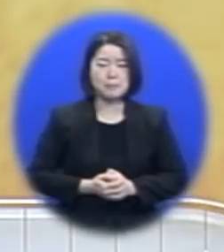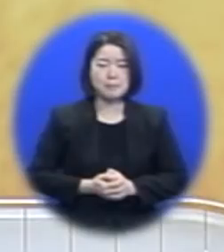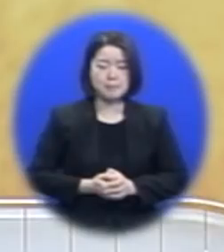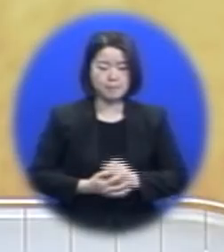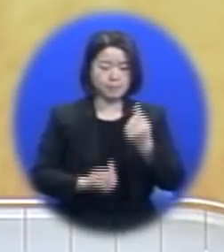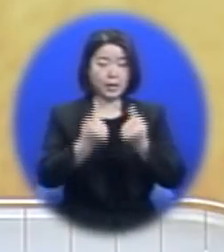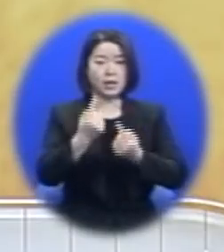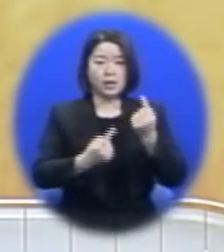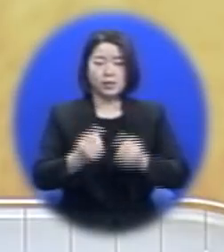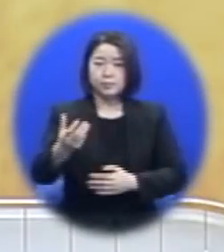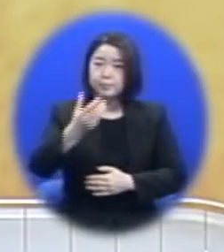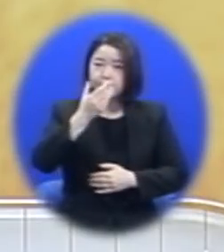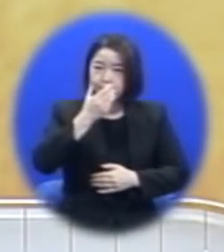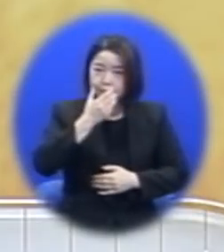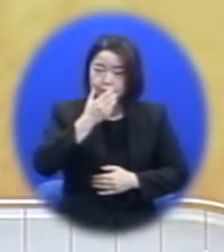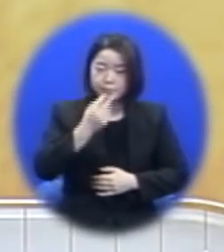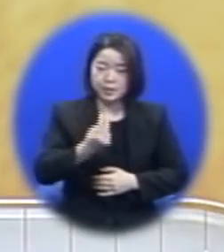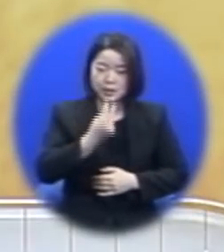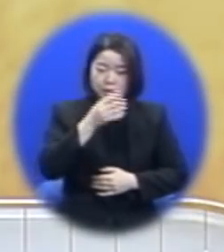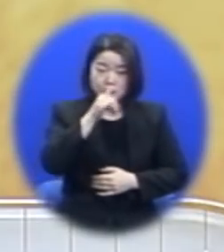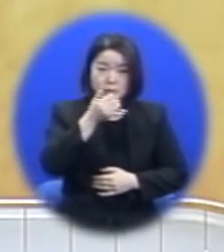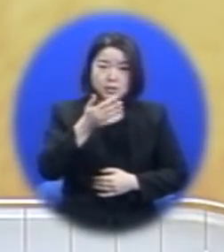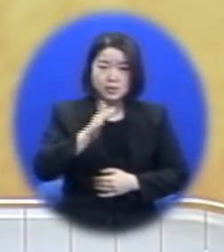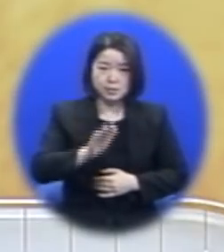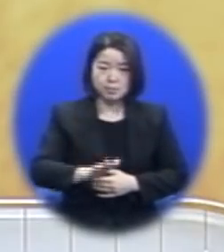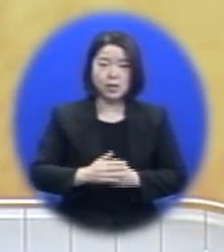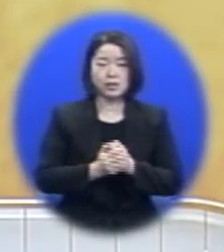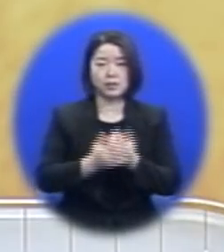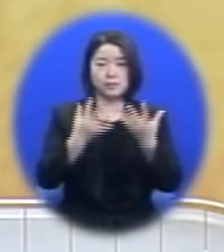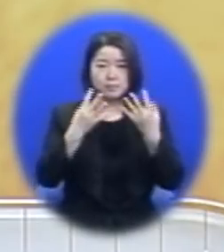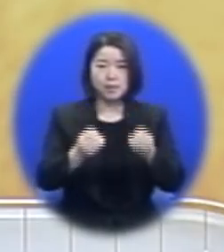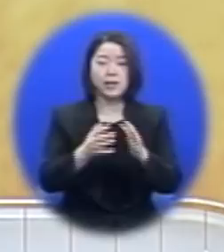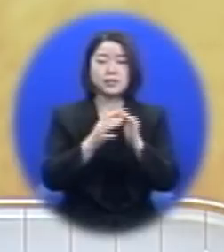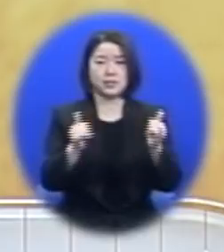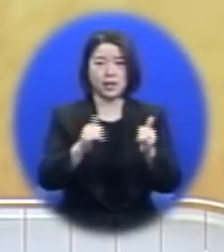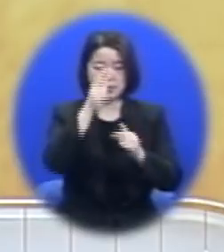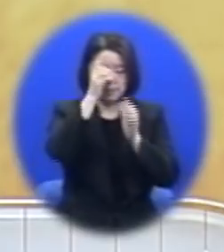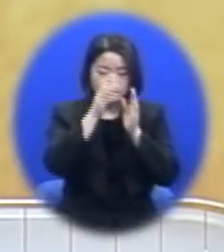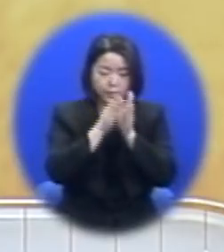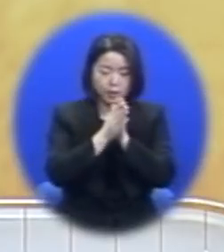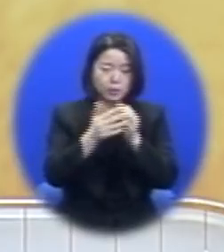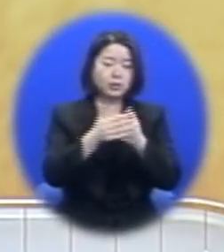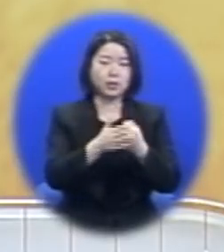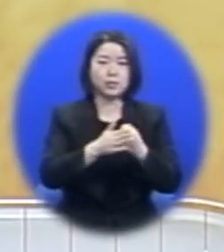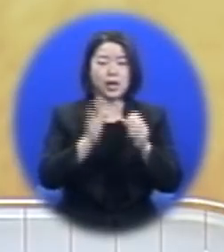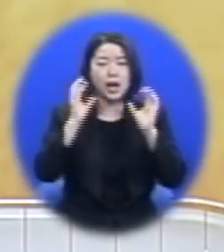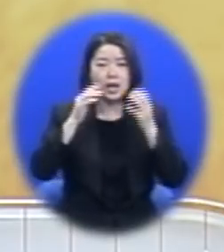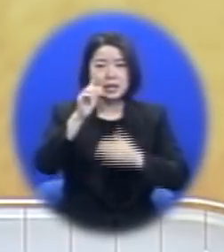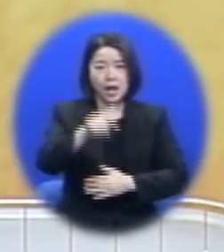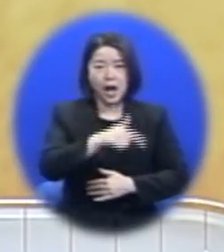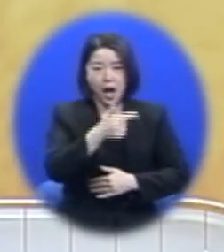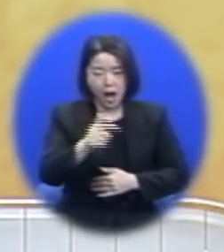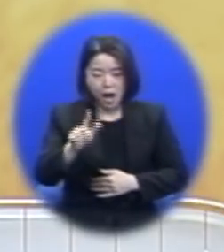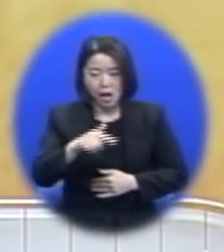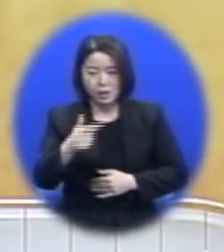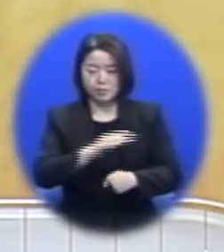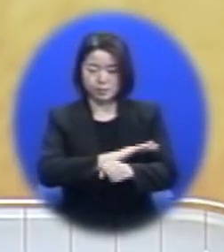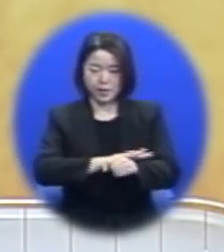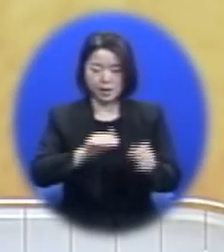비록 인공호흡기에 의지해 숨을 쉬지만 많은 분들의 기도로 아이가 하루하루 잘 버텨주고